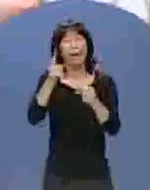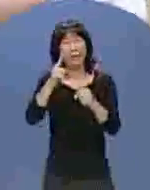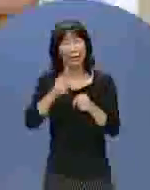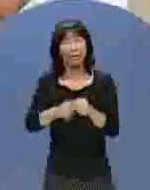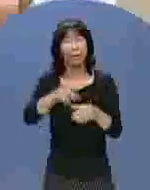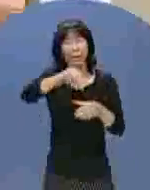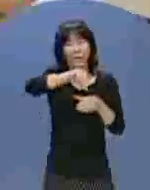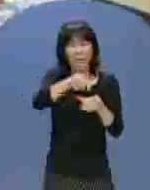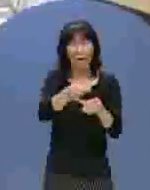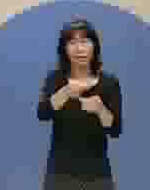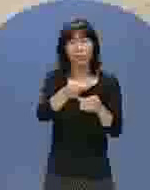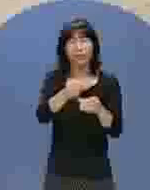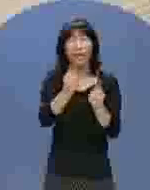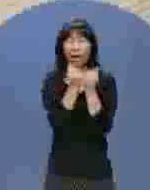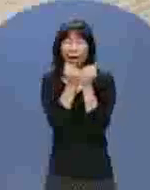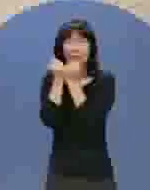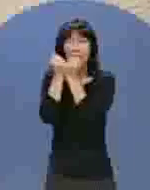です。